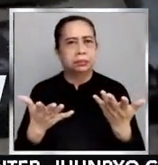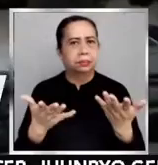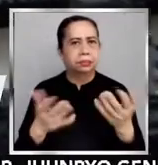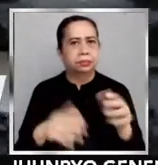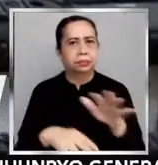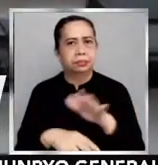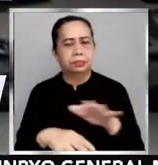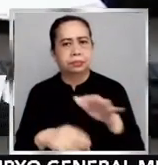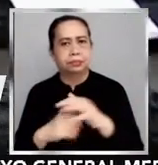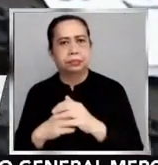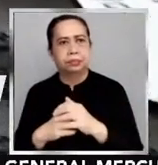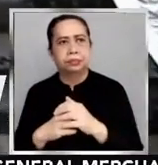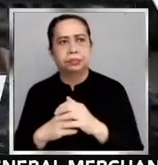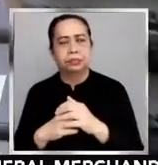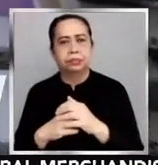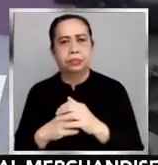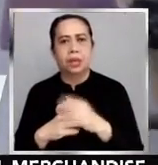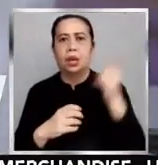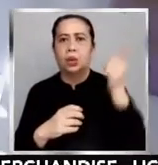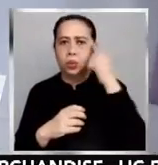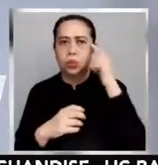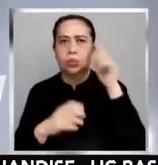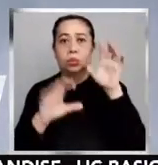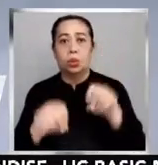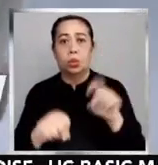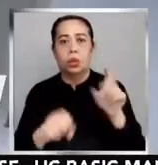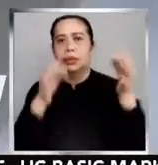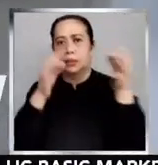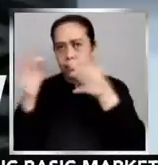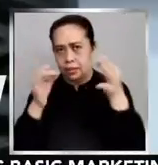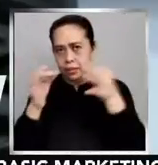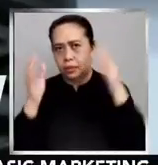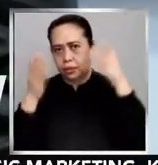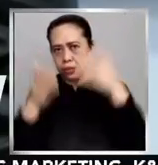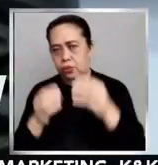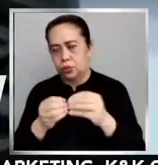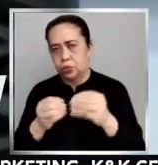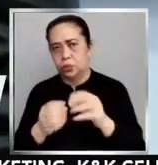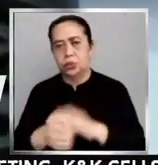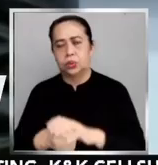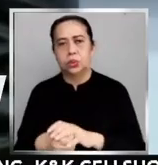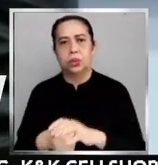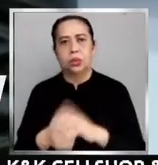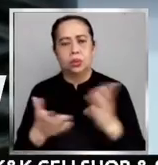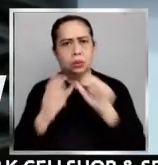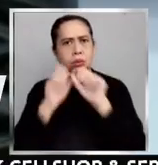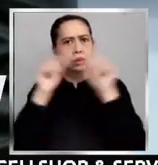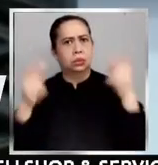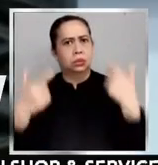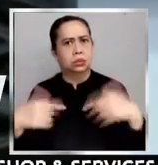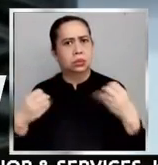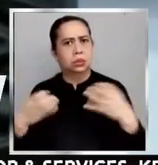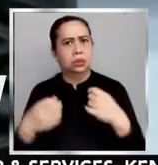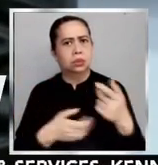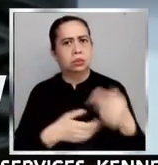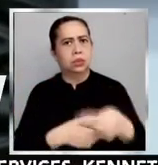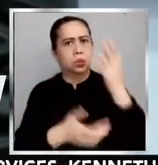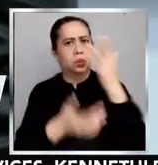we could recover drugs inside that unit, but unfortunately ito nga ang bumulaga sa amin at na-surprise kami sa dami